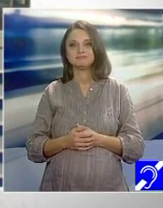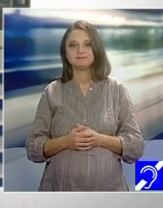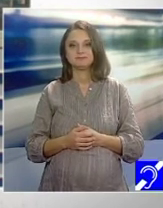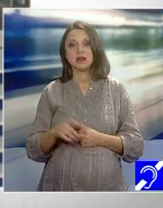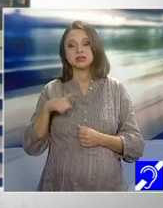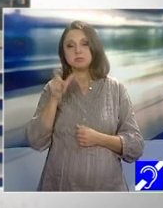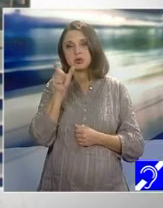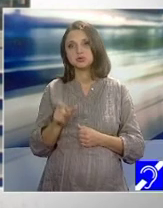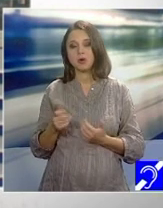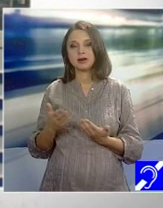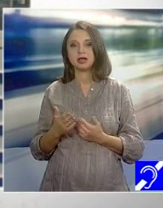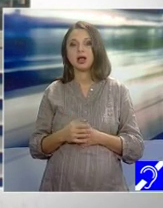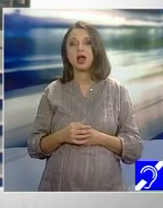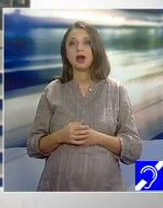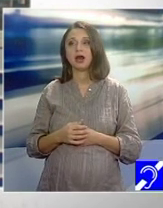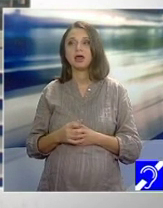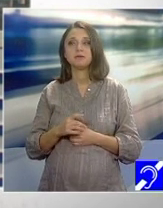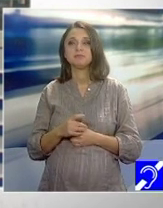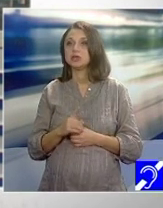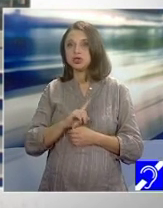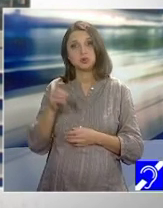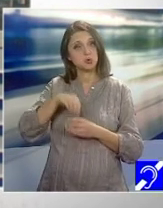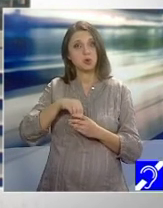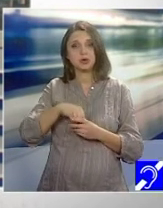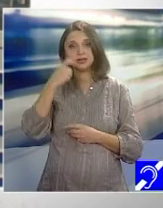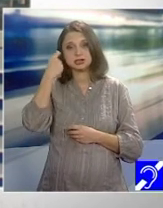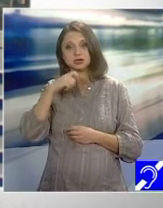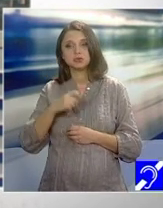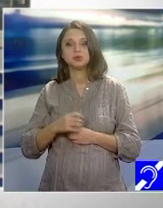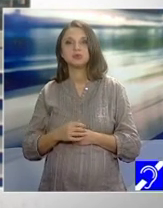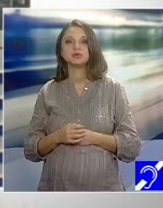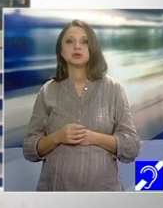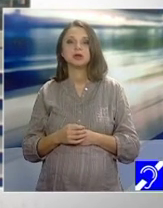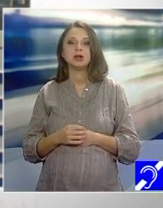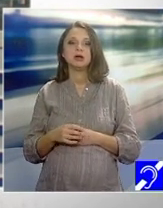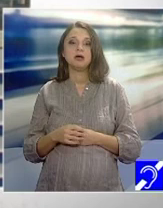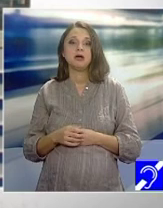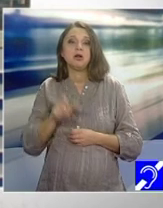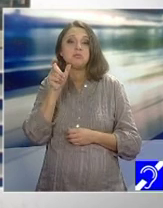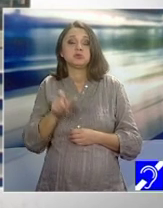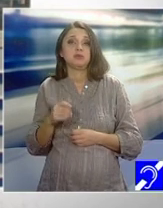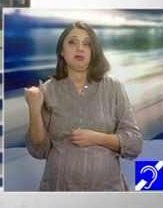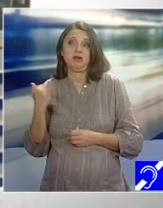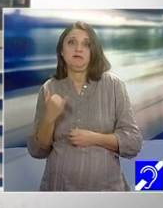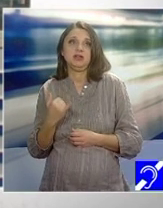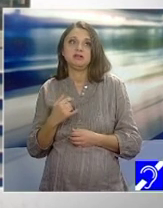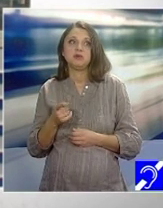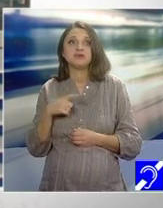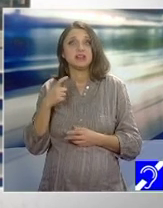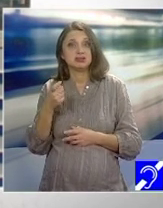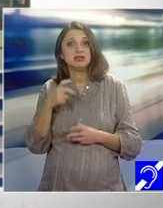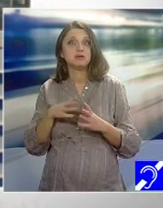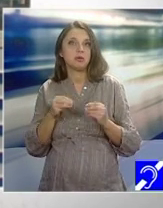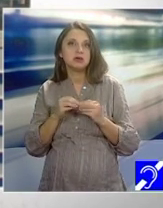Persoane care nu sunt din Cluj, de exemplu, că cine poate să vină de oriunde, din țară, din lume, la